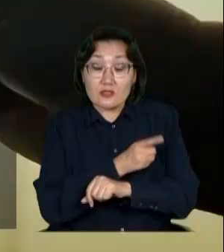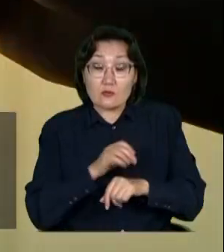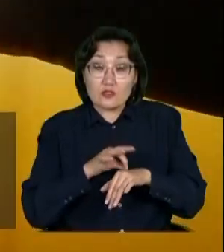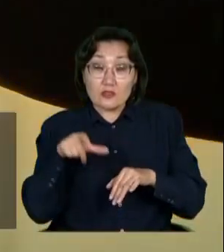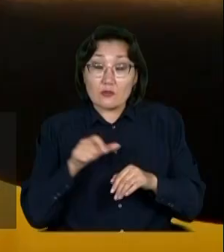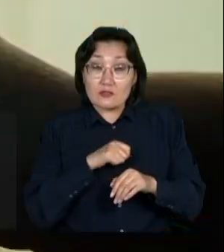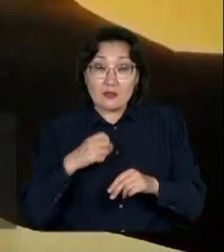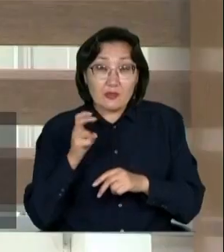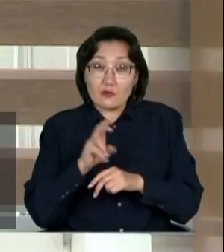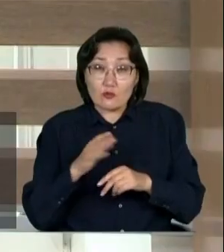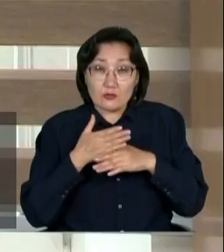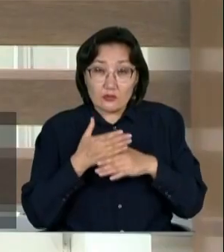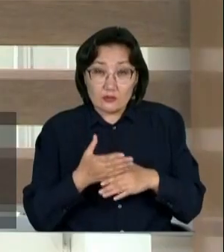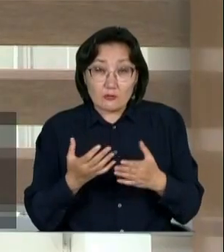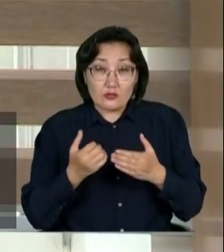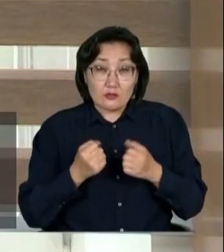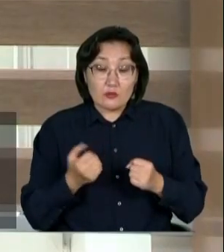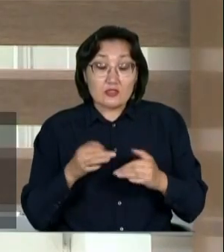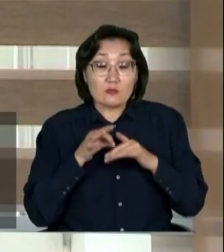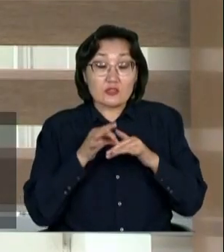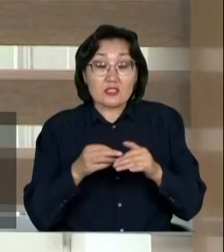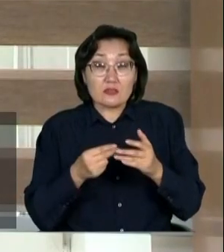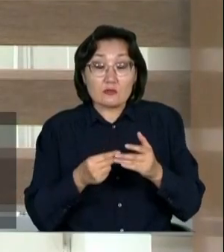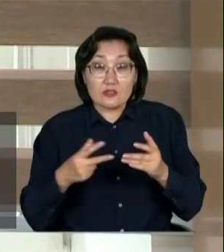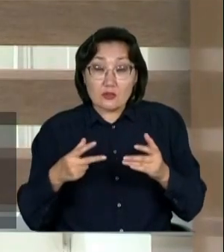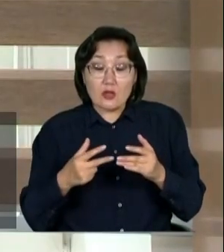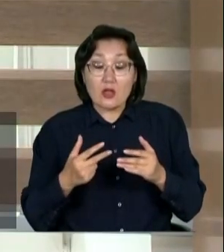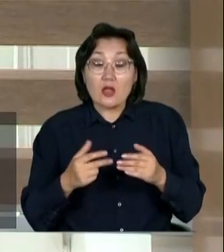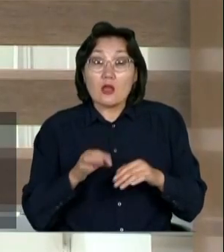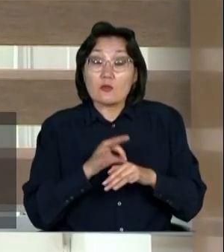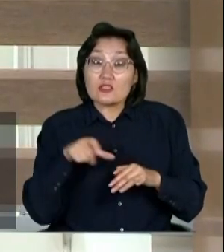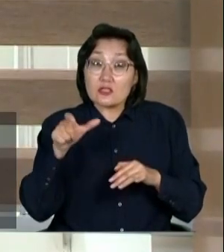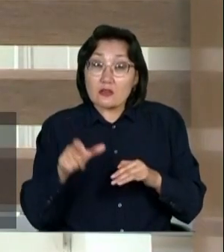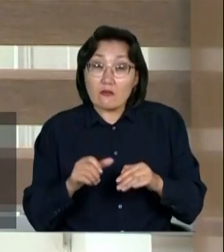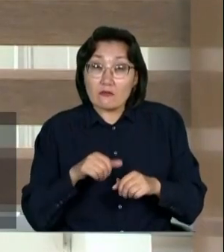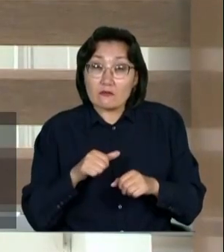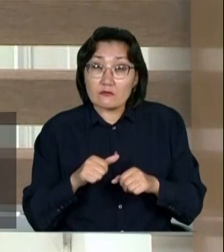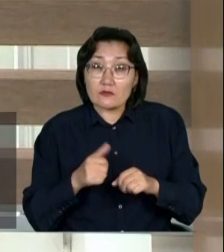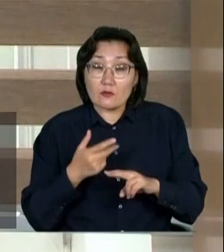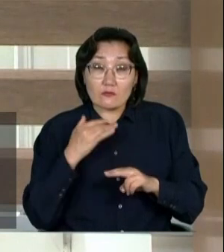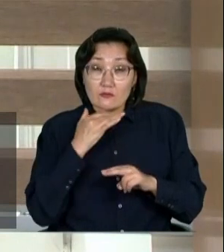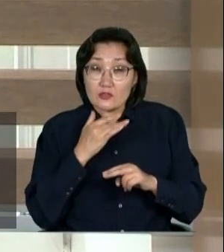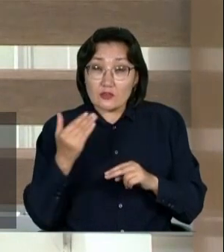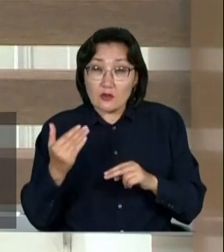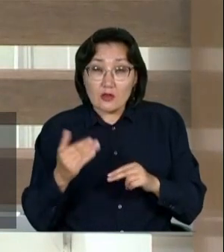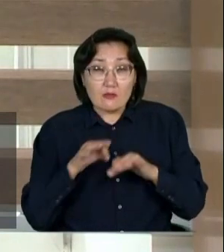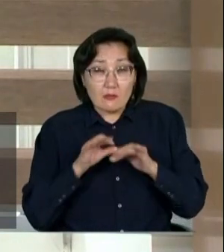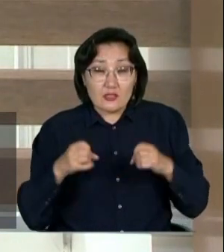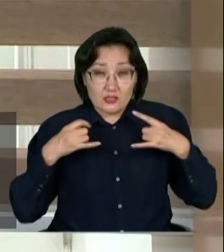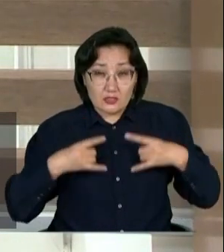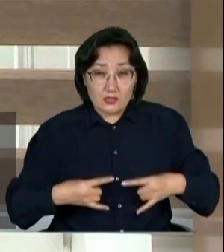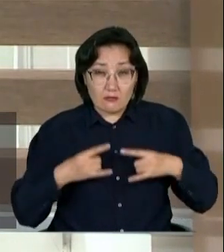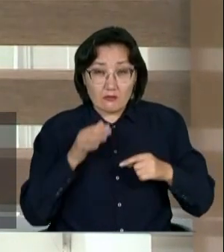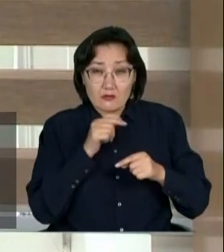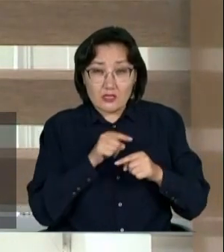не обращается за помощью. Если мы проведем анализ умерших пациентов, в основном они не проходили флюорообследование разные